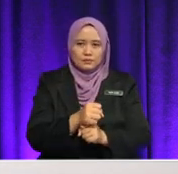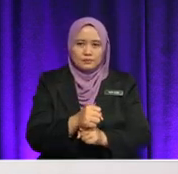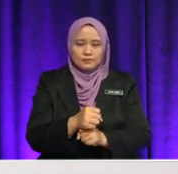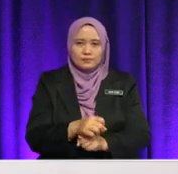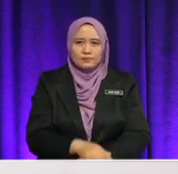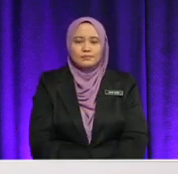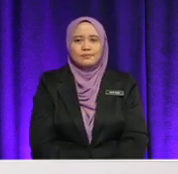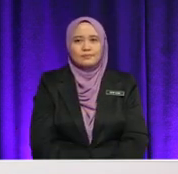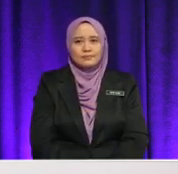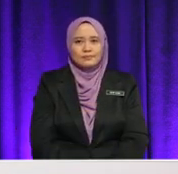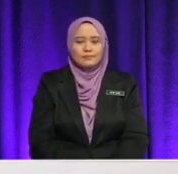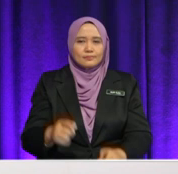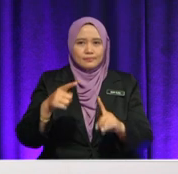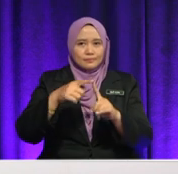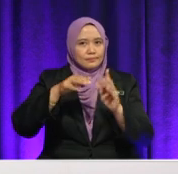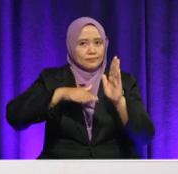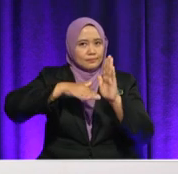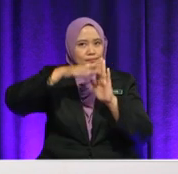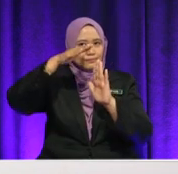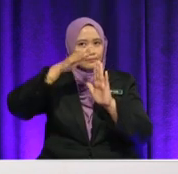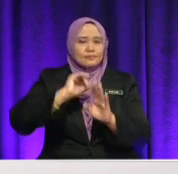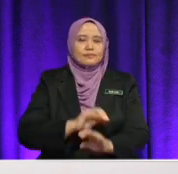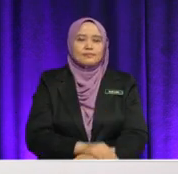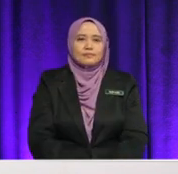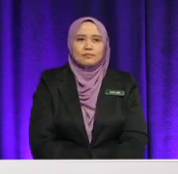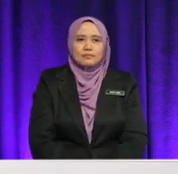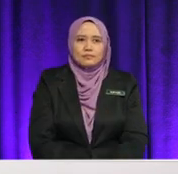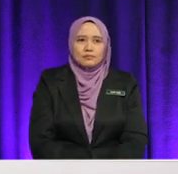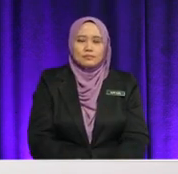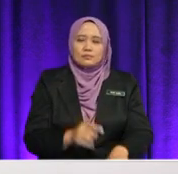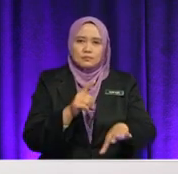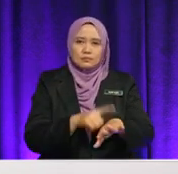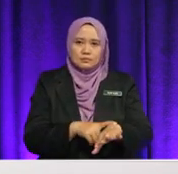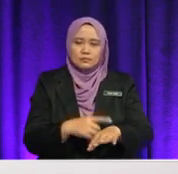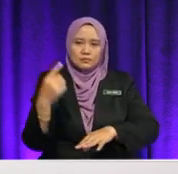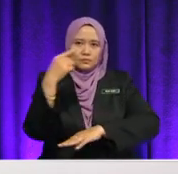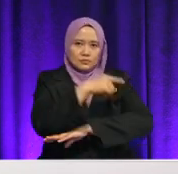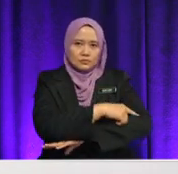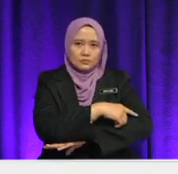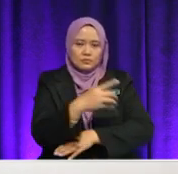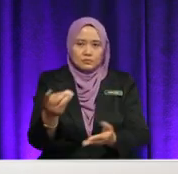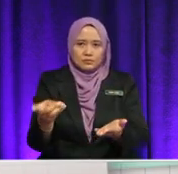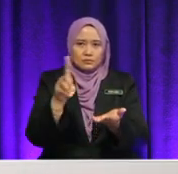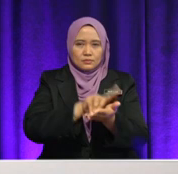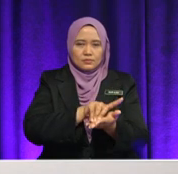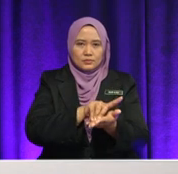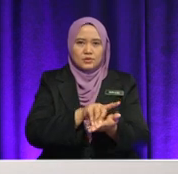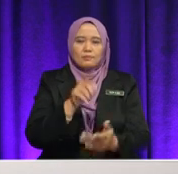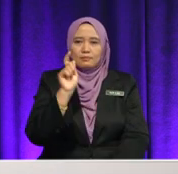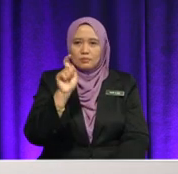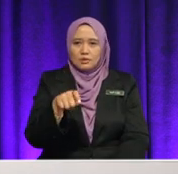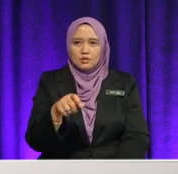pendaftaran pengundi tersebut mesti umurnya 21 tahun